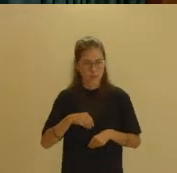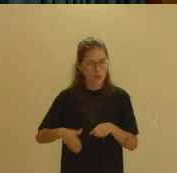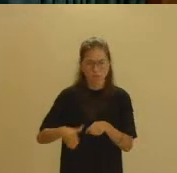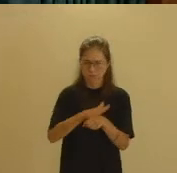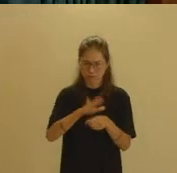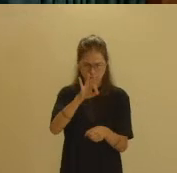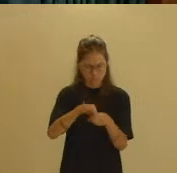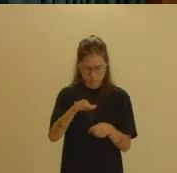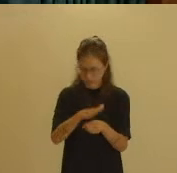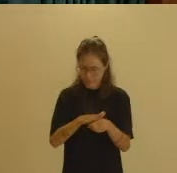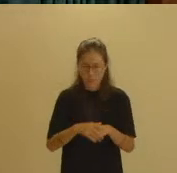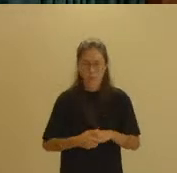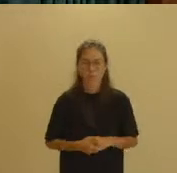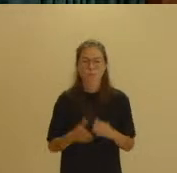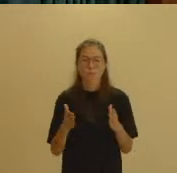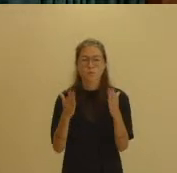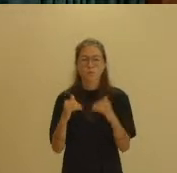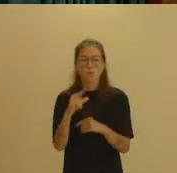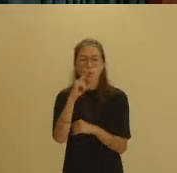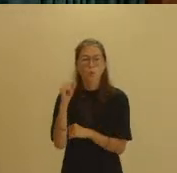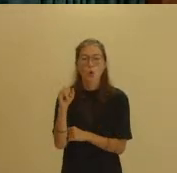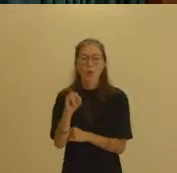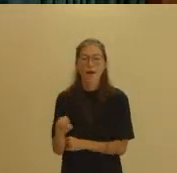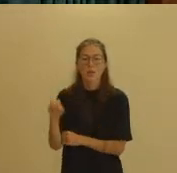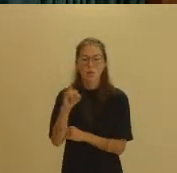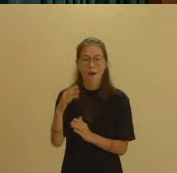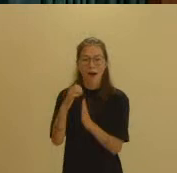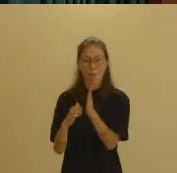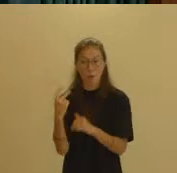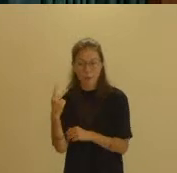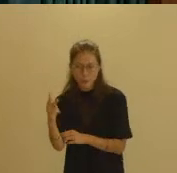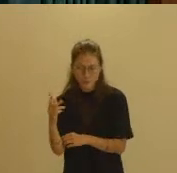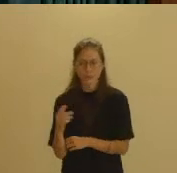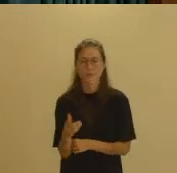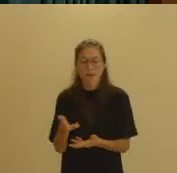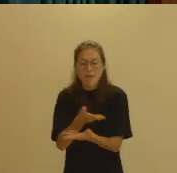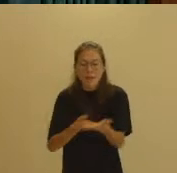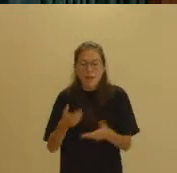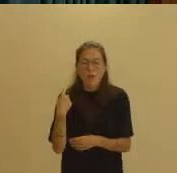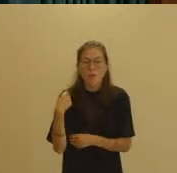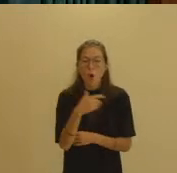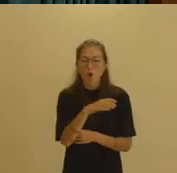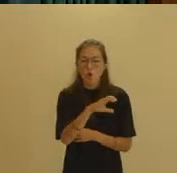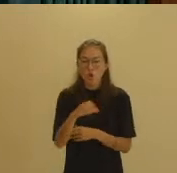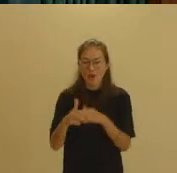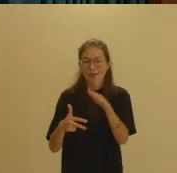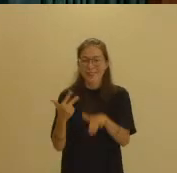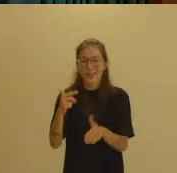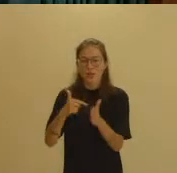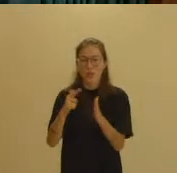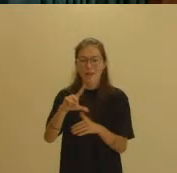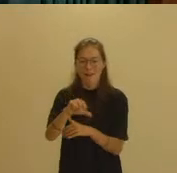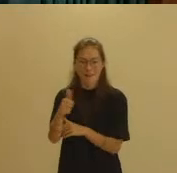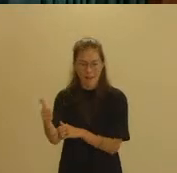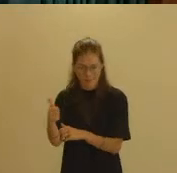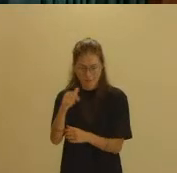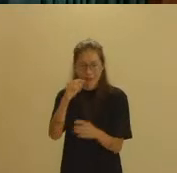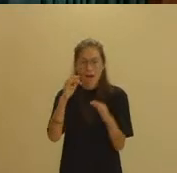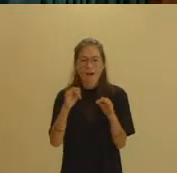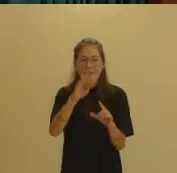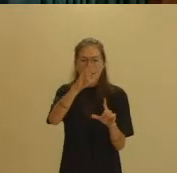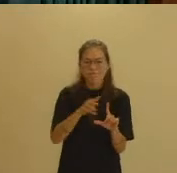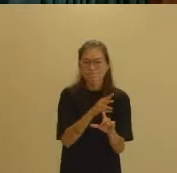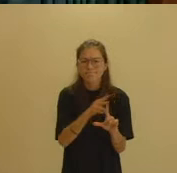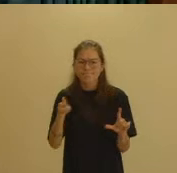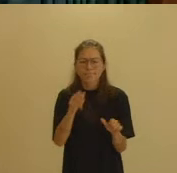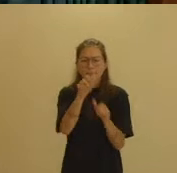Sur rapport de M. Richard Irasusta, délibération 113-2021, tableau des effectifs